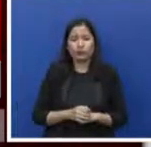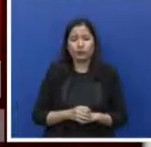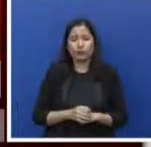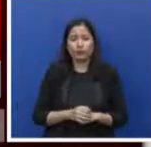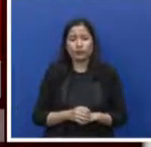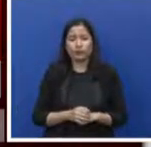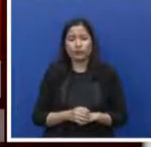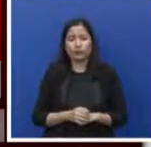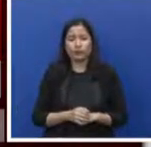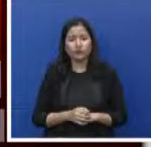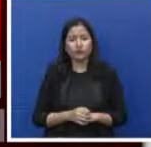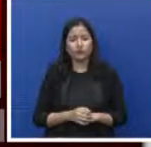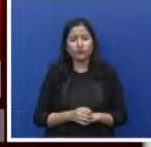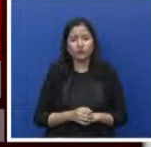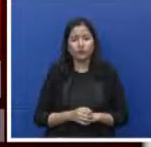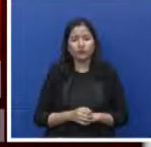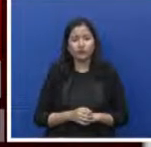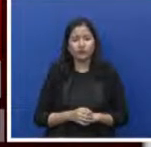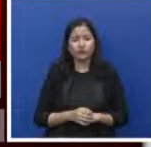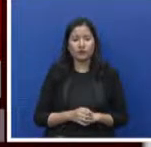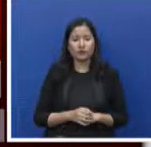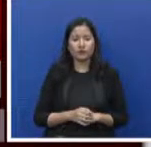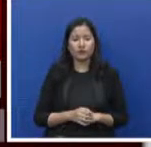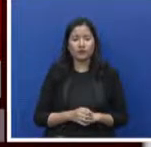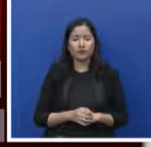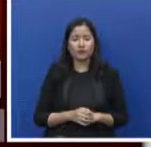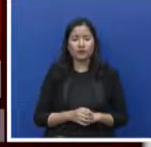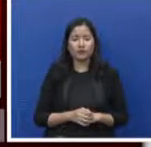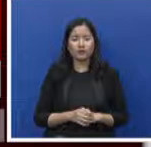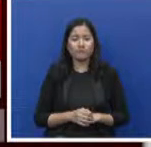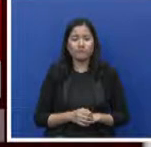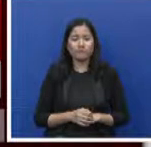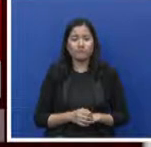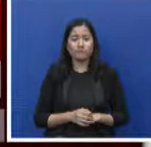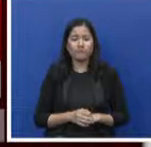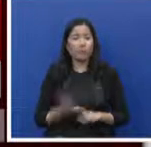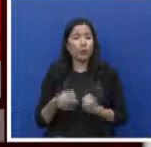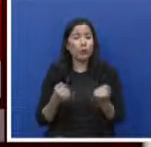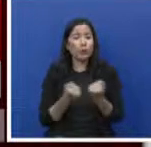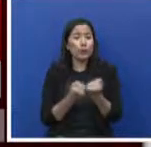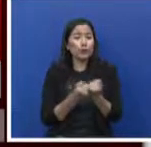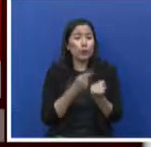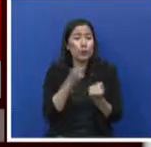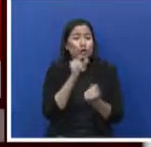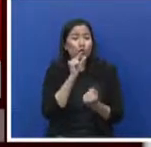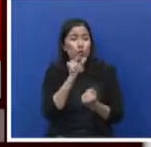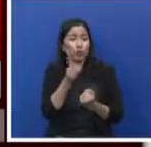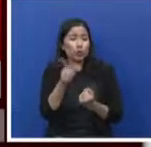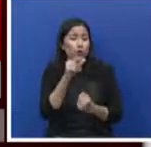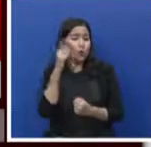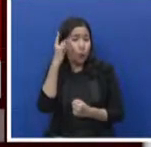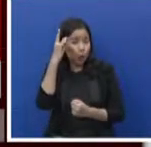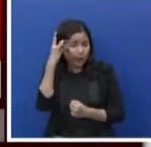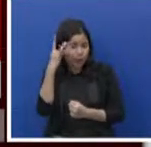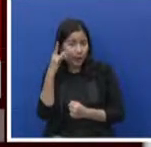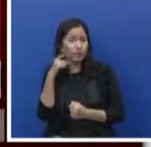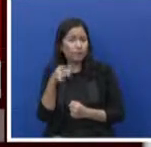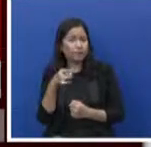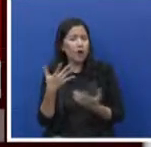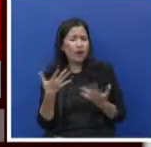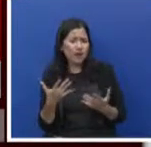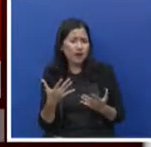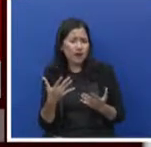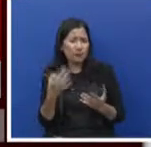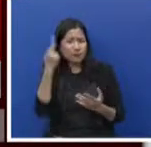Nah, kalau gitu apa sih sebenarnya yang paling dibutuhkan ini dukungan untuk Gojek sendiri ya sebagai pihak swasta di luar pemerintah